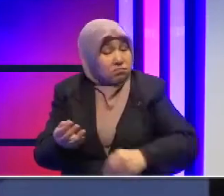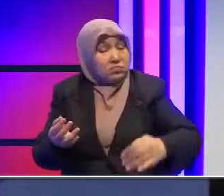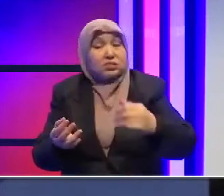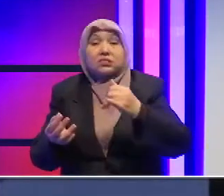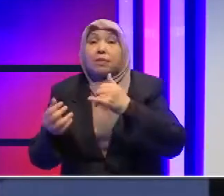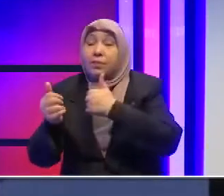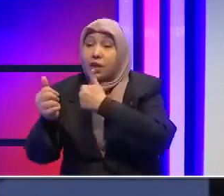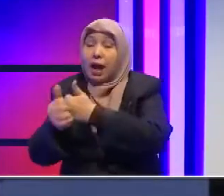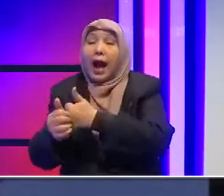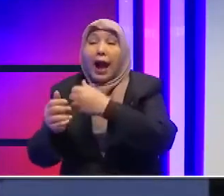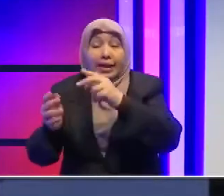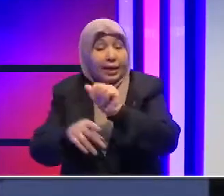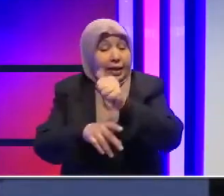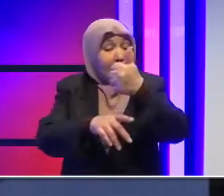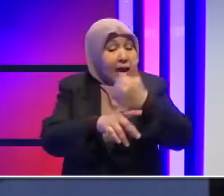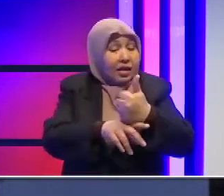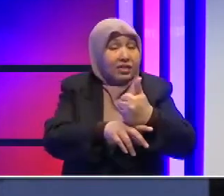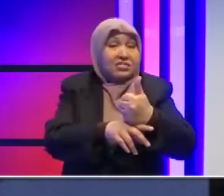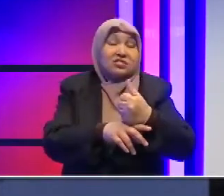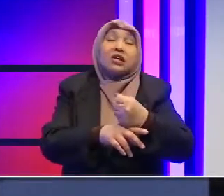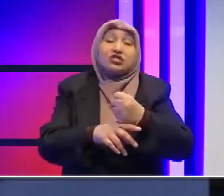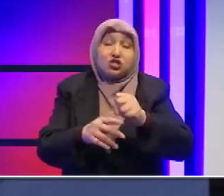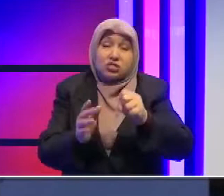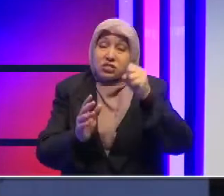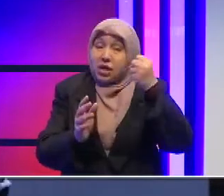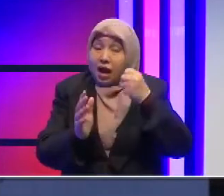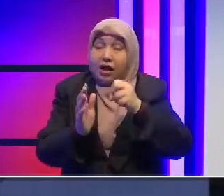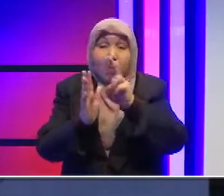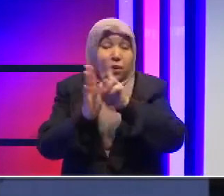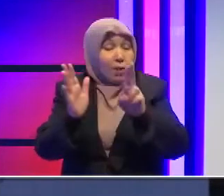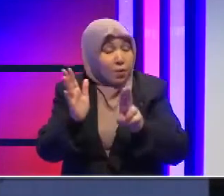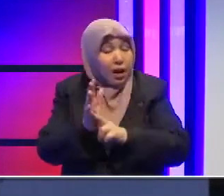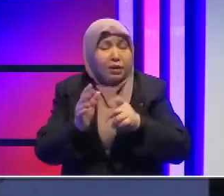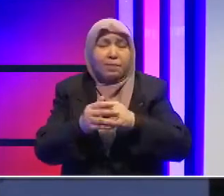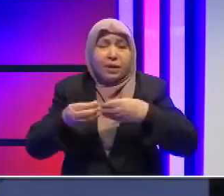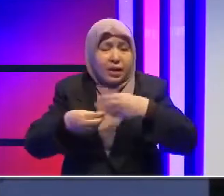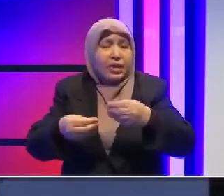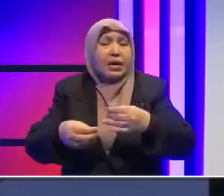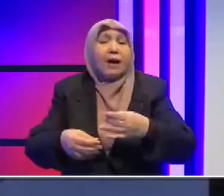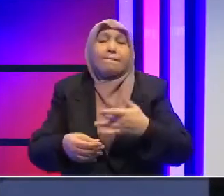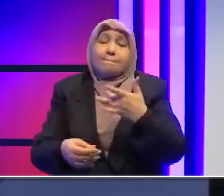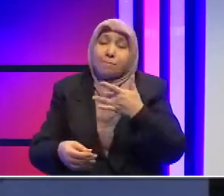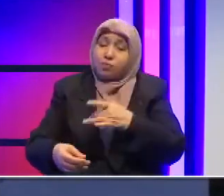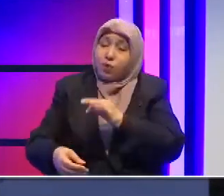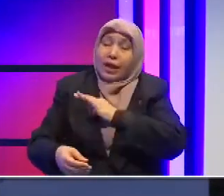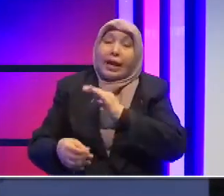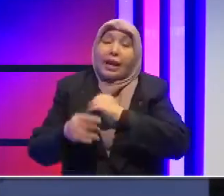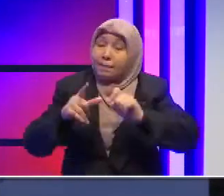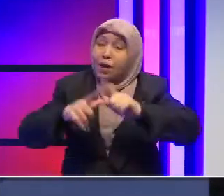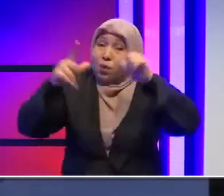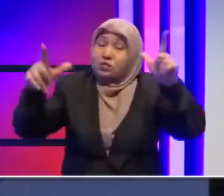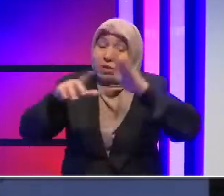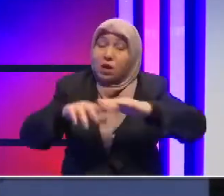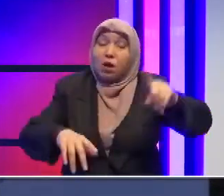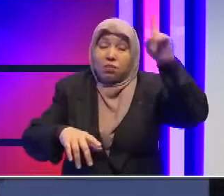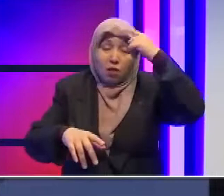syariat. Apa yang telah dilakukan dalam masa jahiliyah dahulu, diberikan nikmat yang lebih luas kepada orang-orang yang taat pada Allah, sehinggakan apa